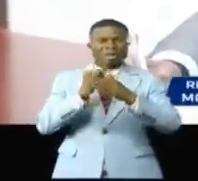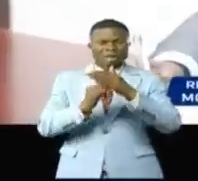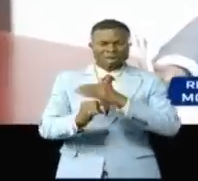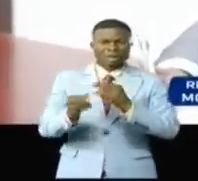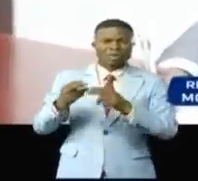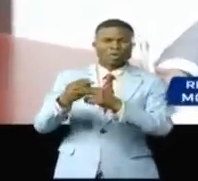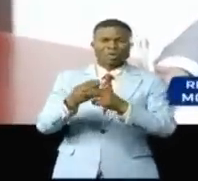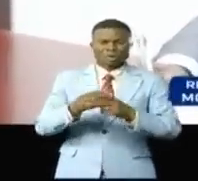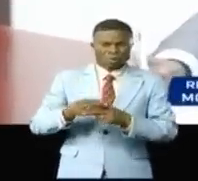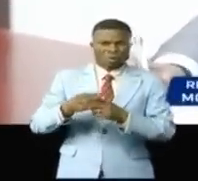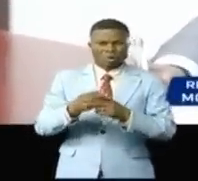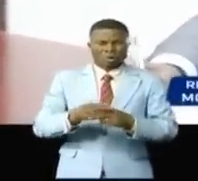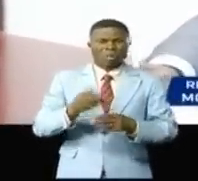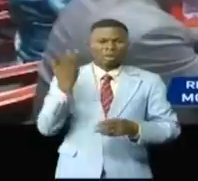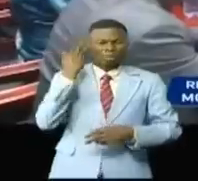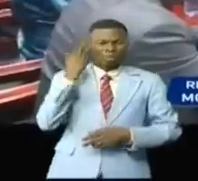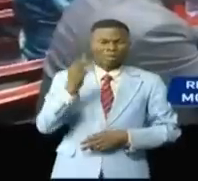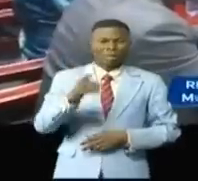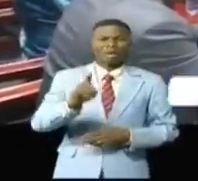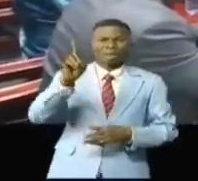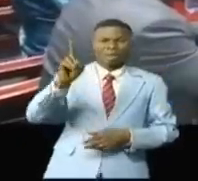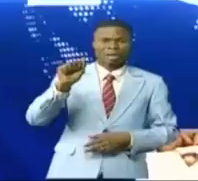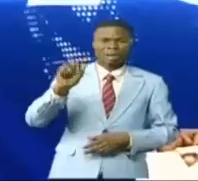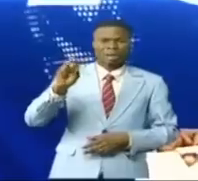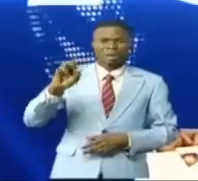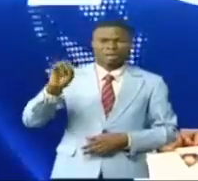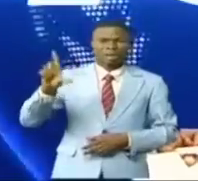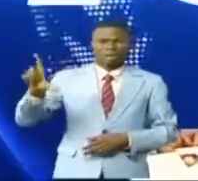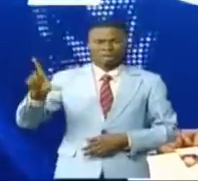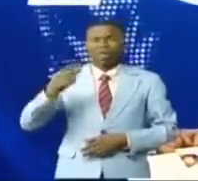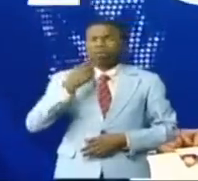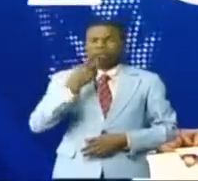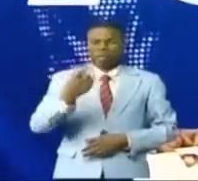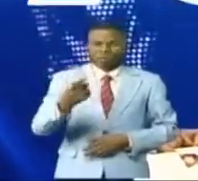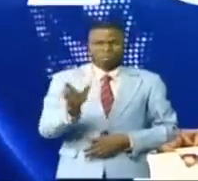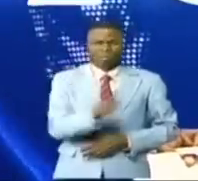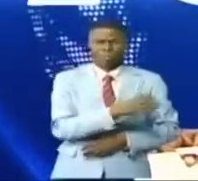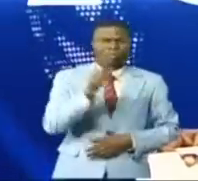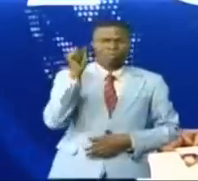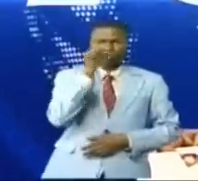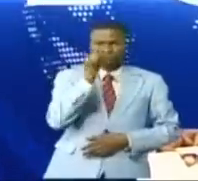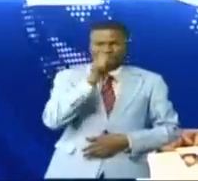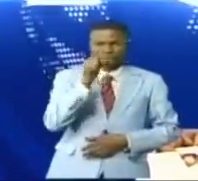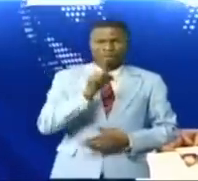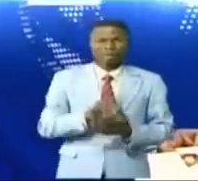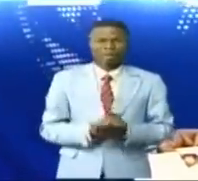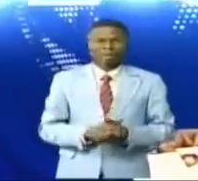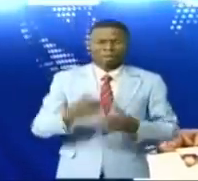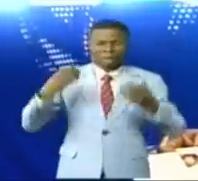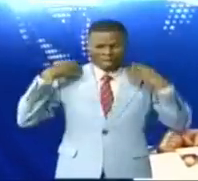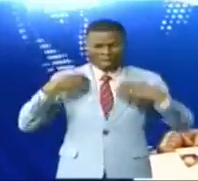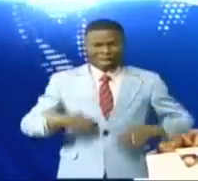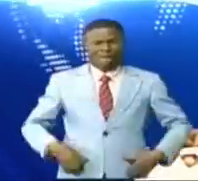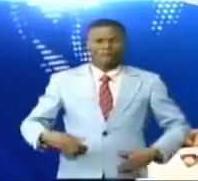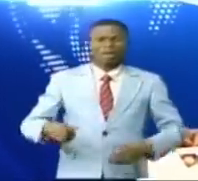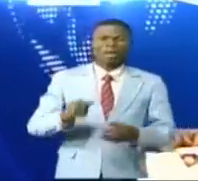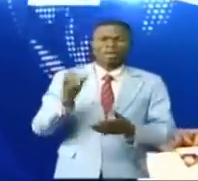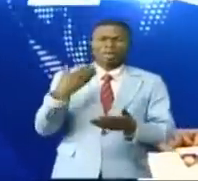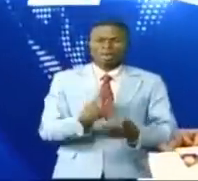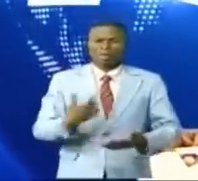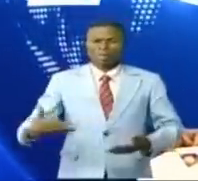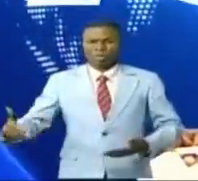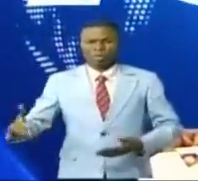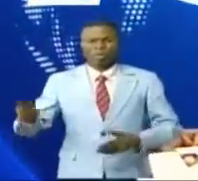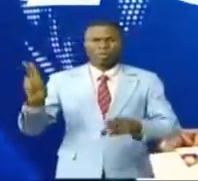et Sécurité, Daniel Asselo Kitowakoy. La musique, la sap et autres instruments utilisés par